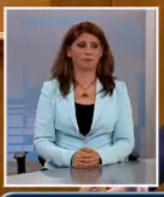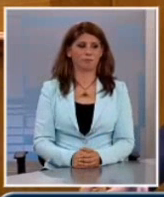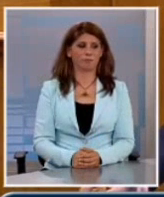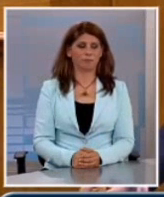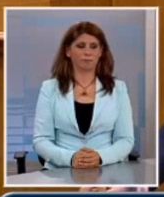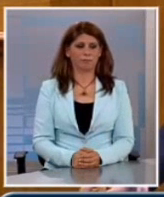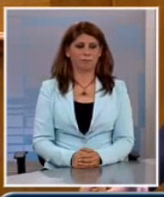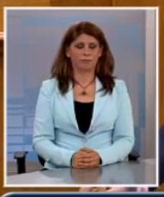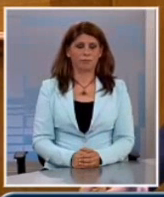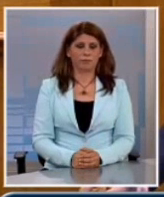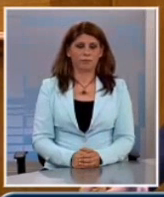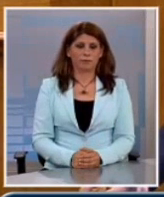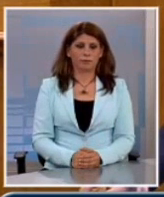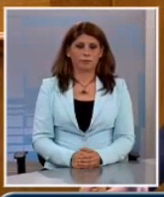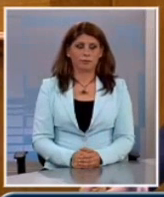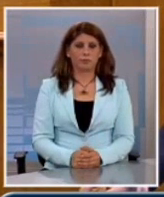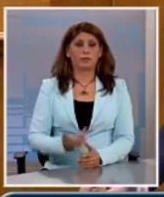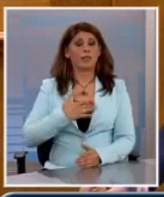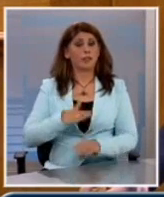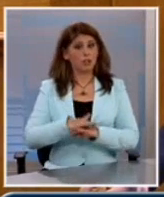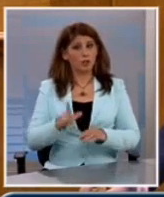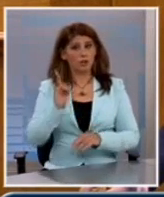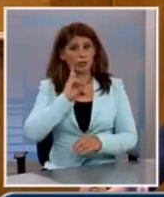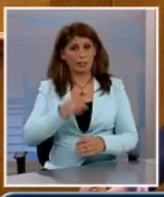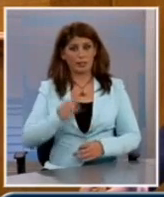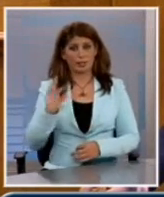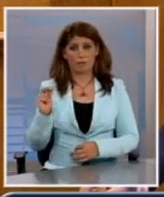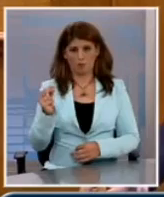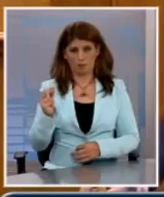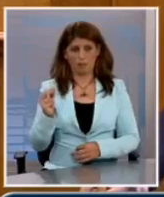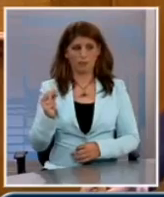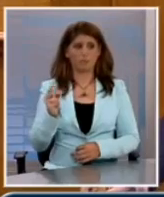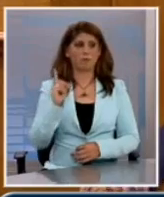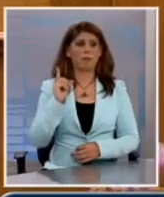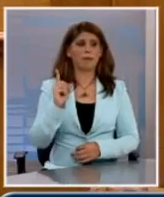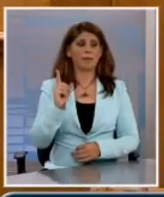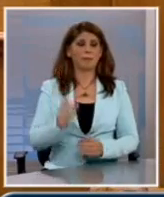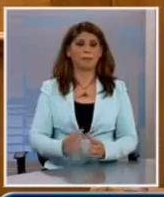Θέλω να κλείσω, κυρίες και κύριοι βουλευτές, με μία